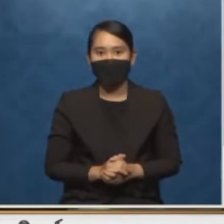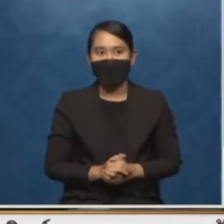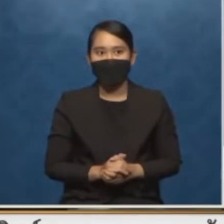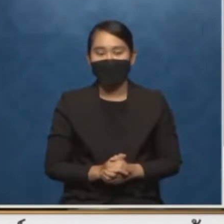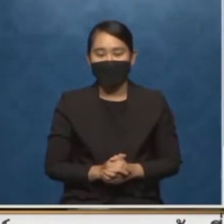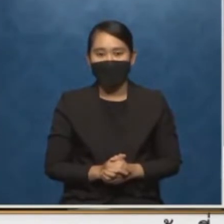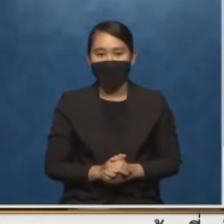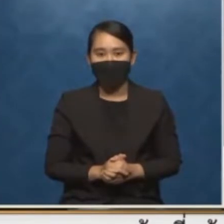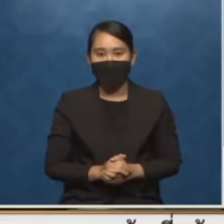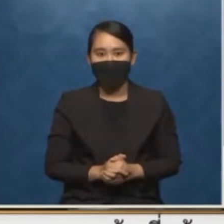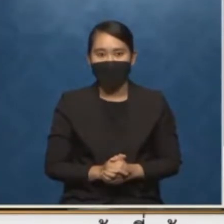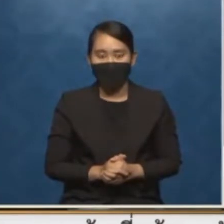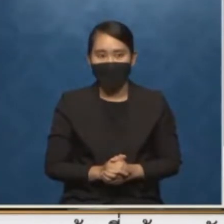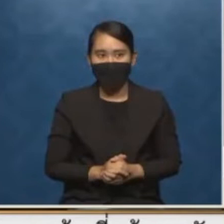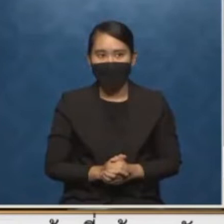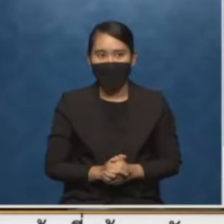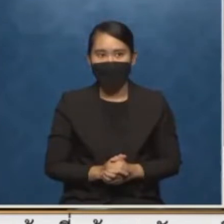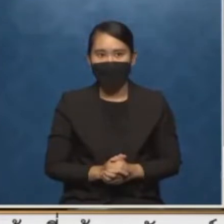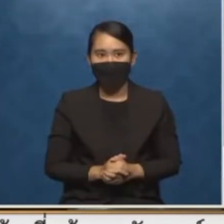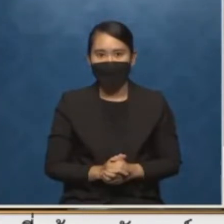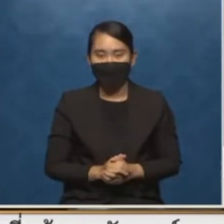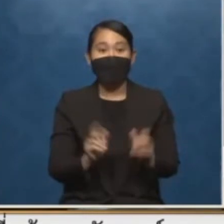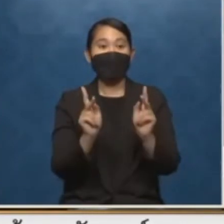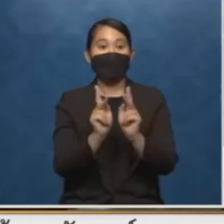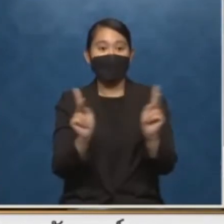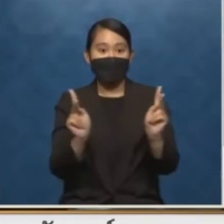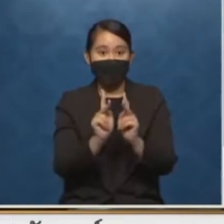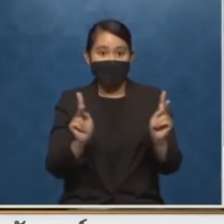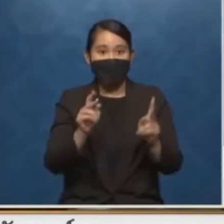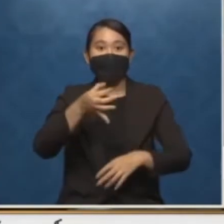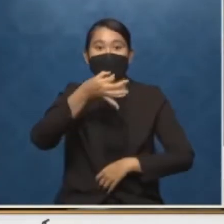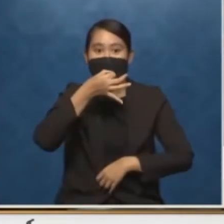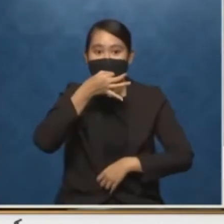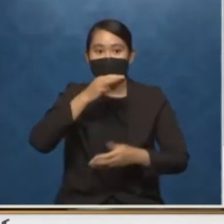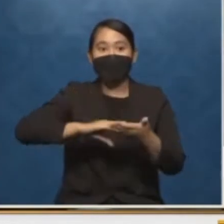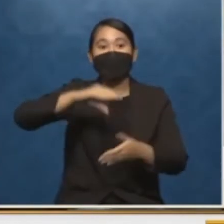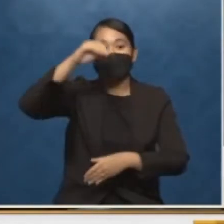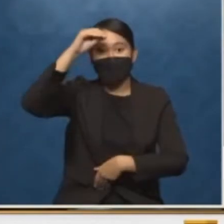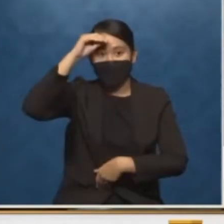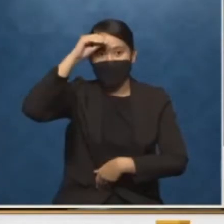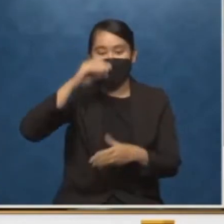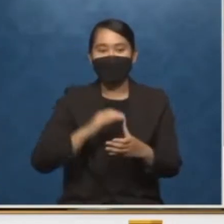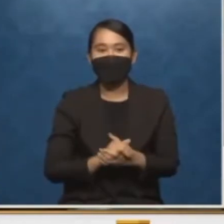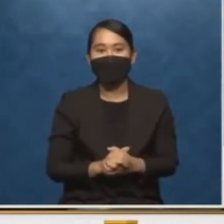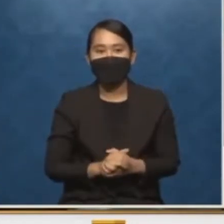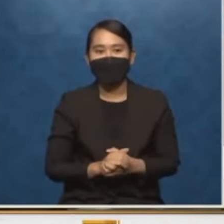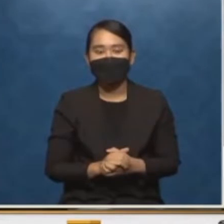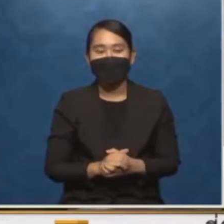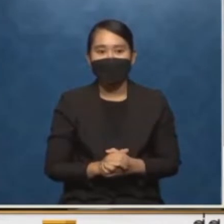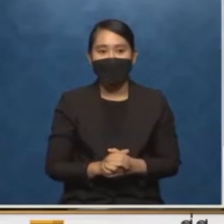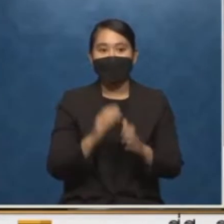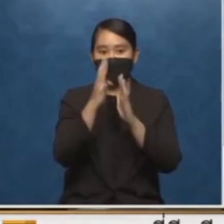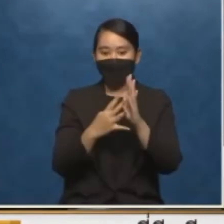ดับสำนักงานคณะกรรมการอาชีวศึกษาซึ่งผมทราบว่ามีนโยบาย